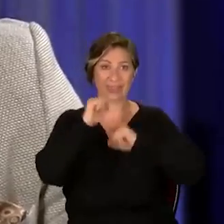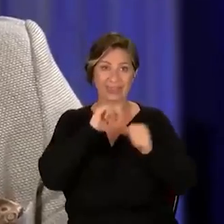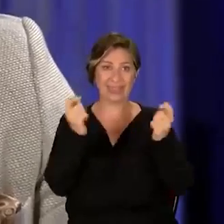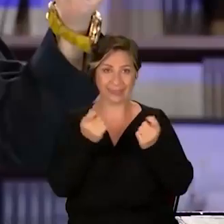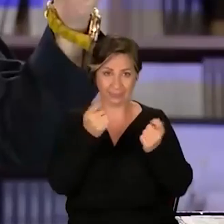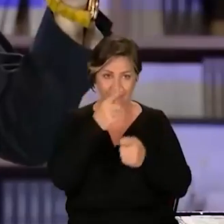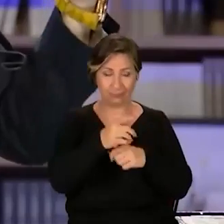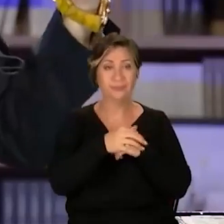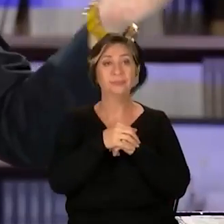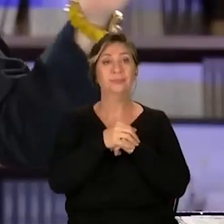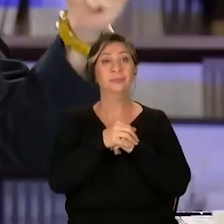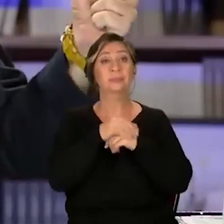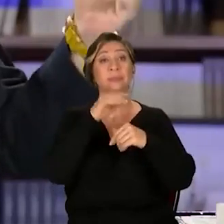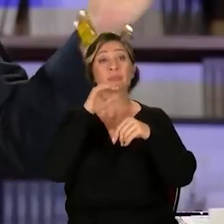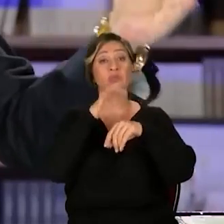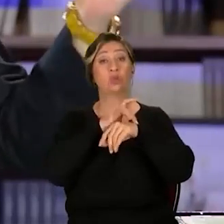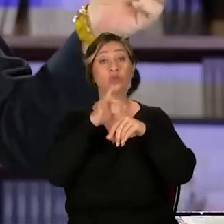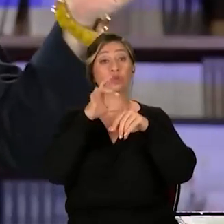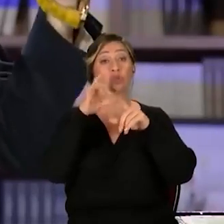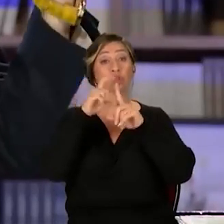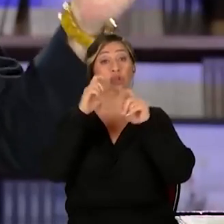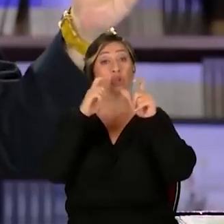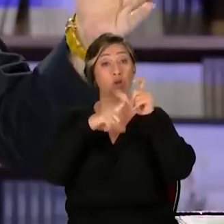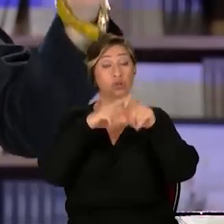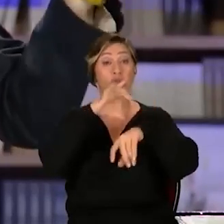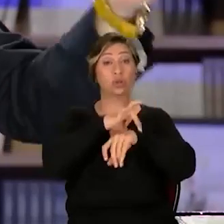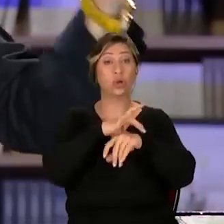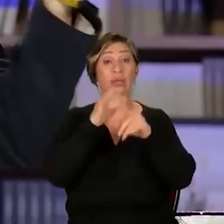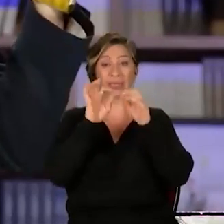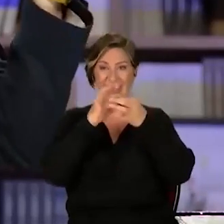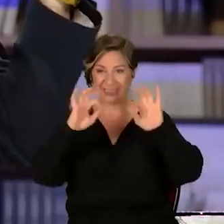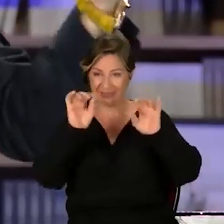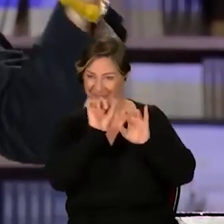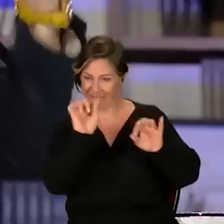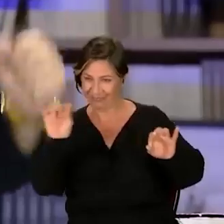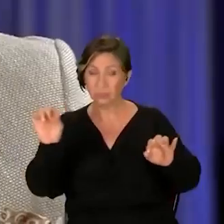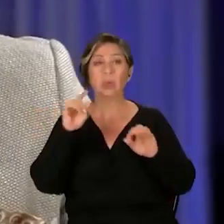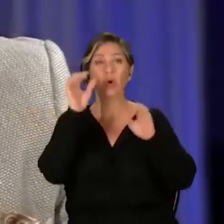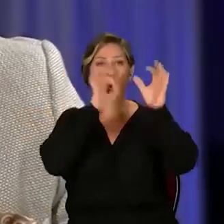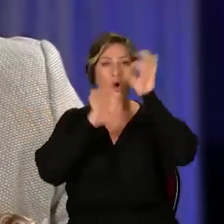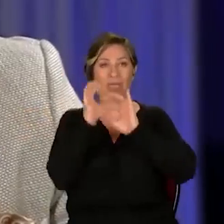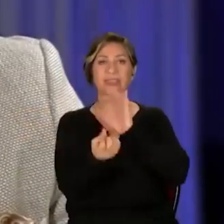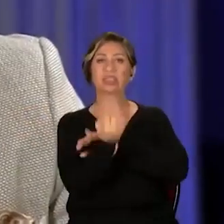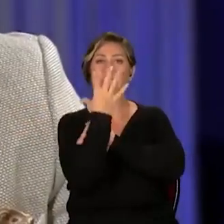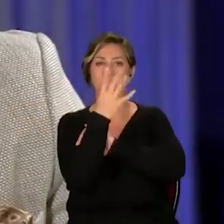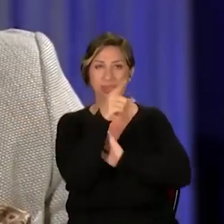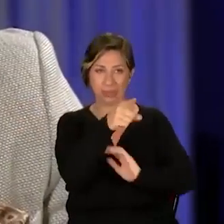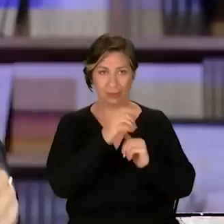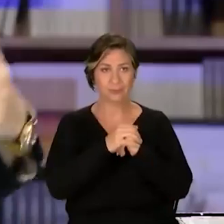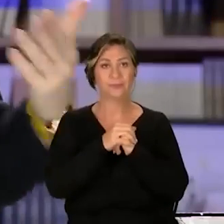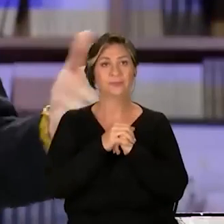Evet, peki. Yani. Doçent doktor Nejat Altıntaş yazarsanız, Google'larsanız onu